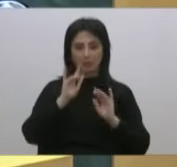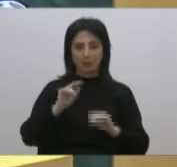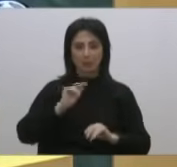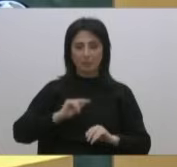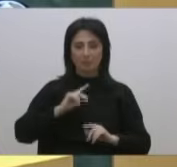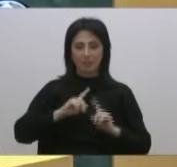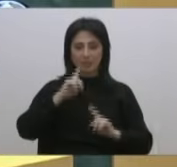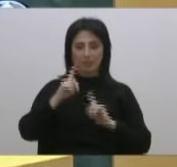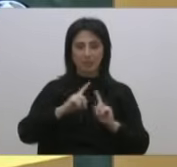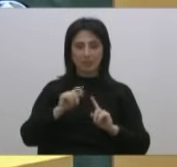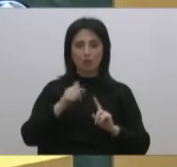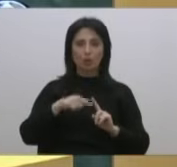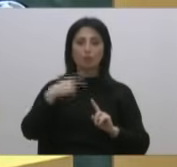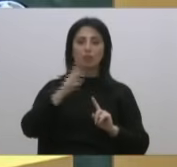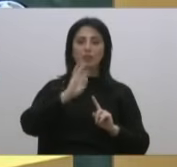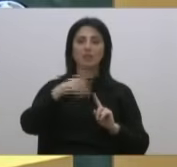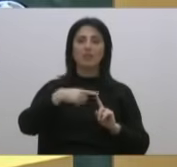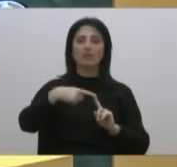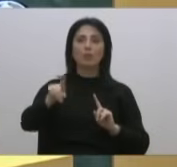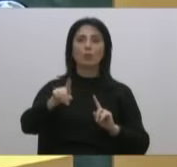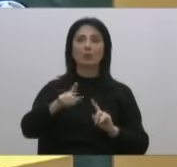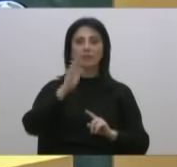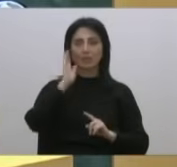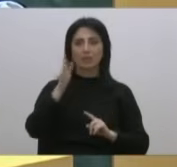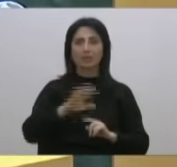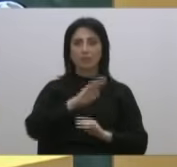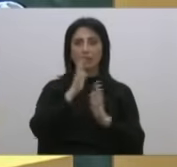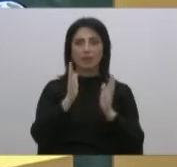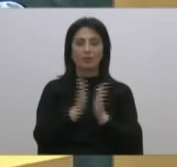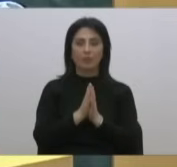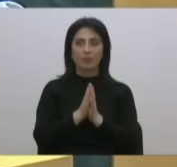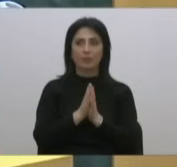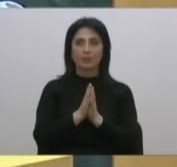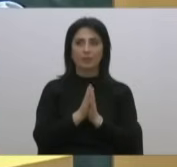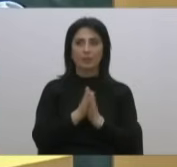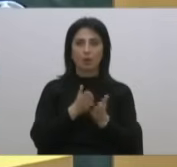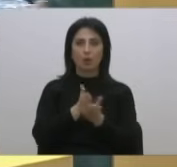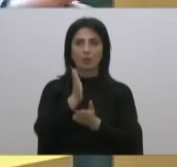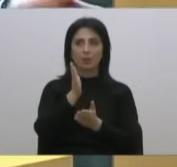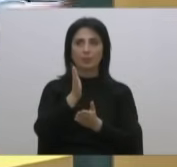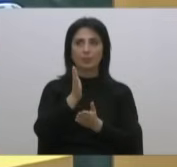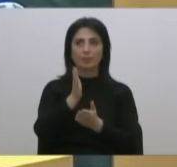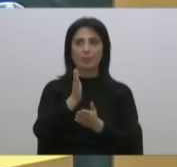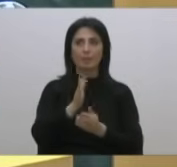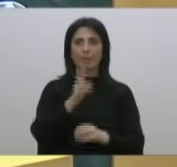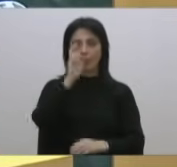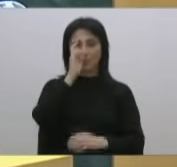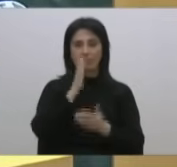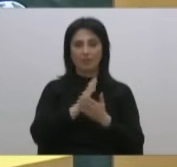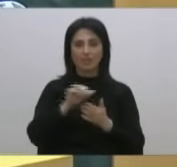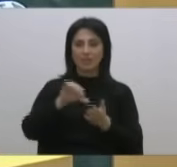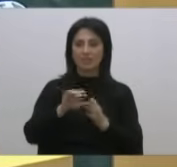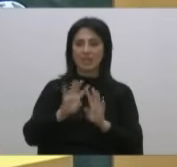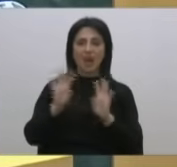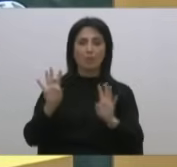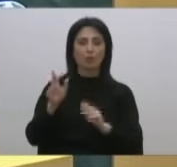საქმიანობა წელს, ისევე როგორც მომდევნო 4 წლის განმავლობაში, იქნება ამ ყველაფერზე ორიენტირებული. Თავრობა არის